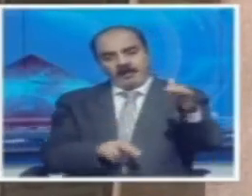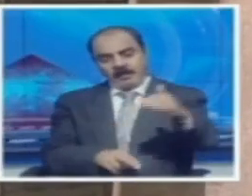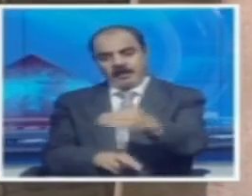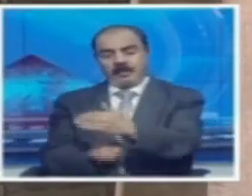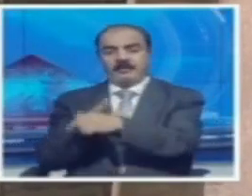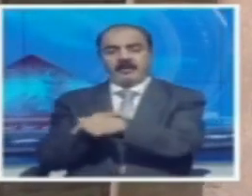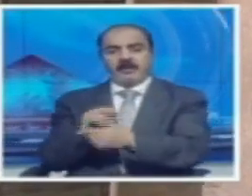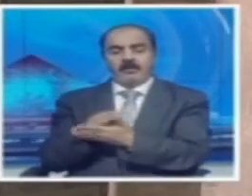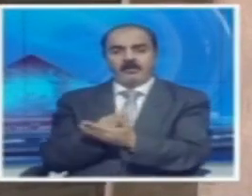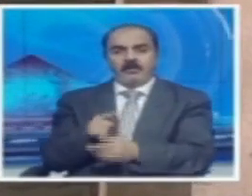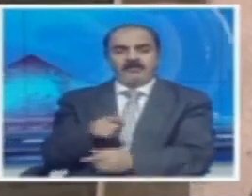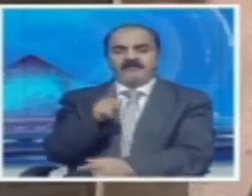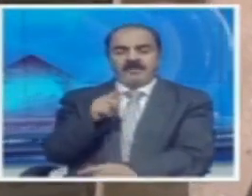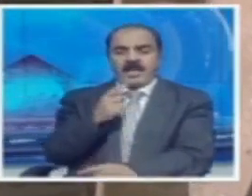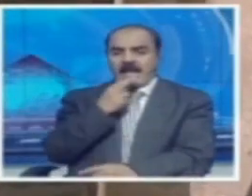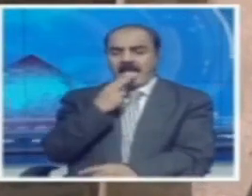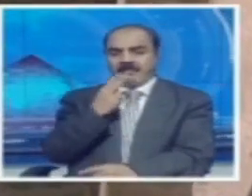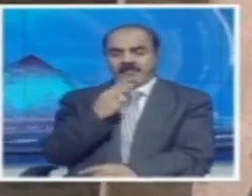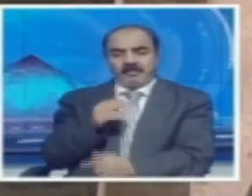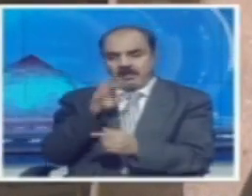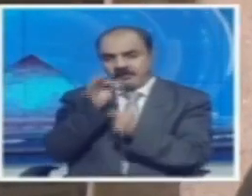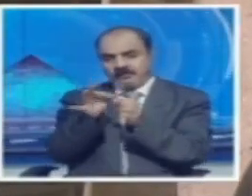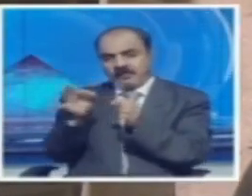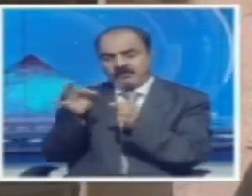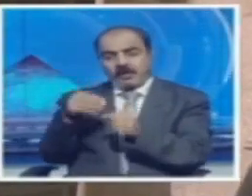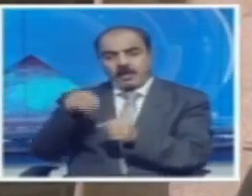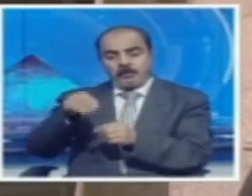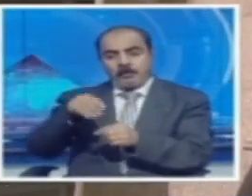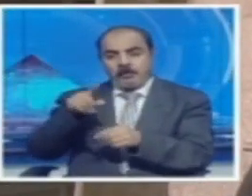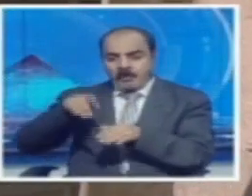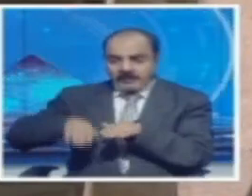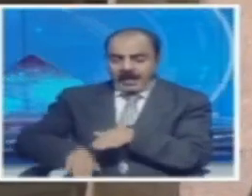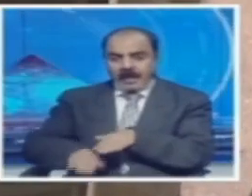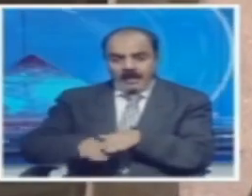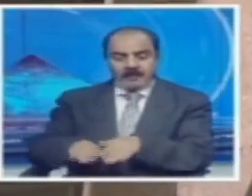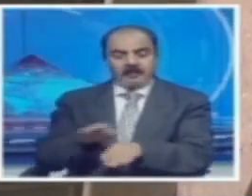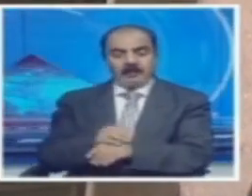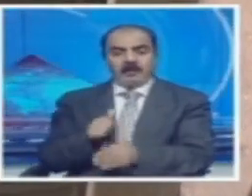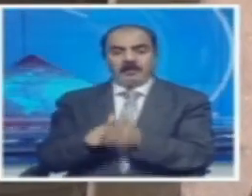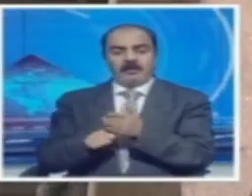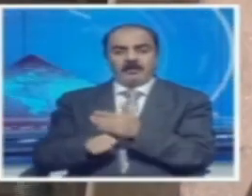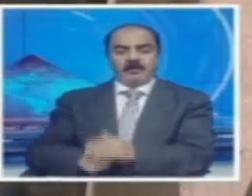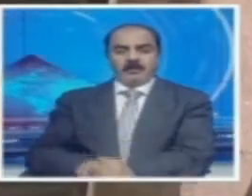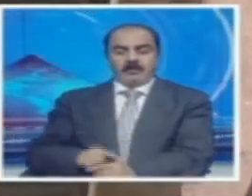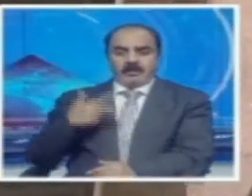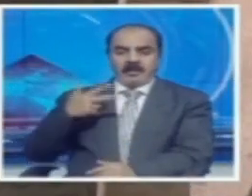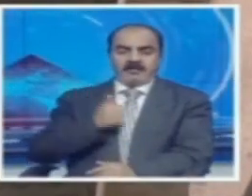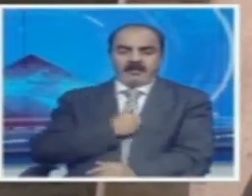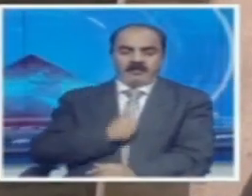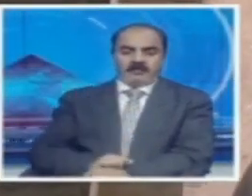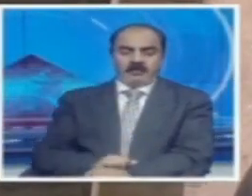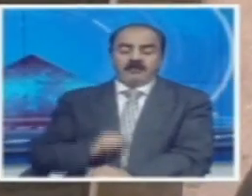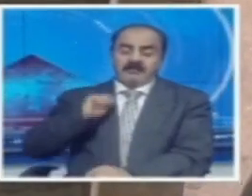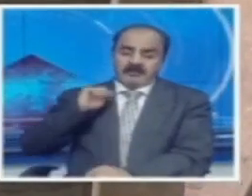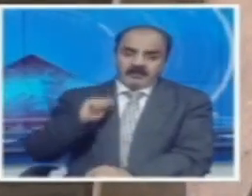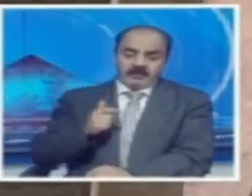الزمالك ونطلع على الكتكات، وكل دول محطات كلها تحت الأرض. دي المرحلة اللي هي 3 ألف. المرحلة